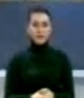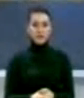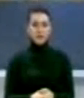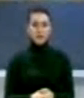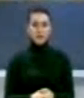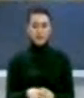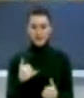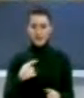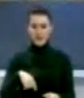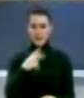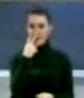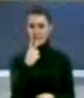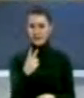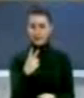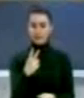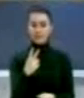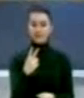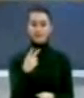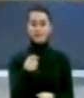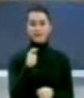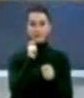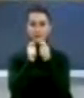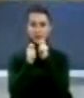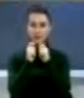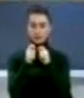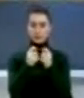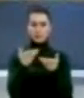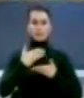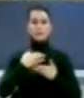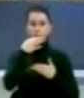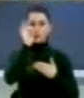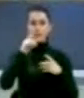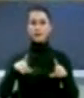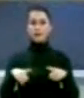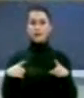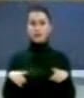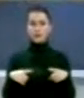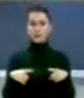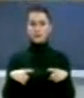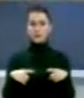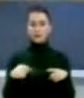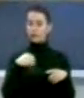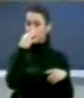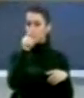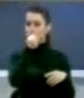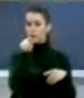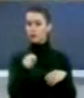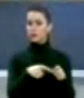na ndëgjum sot që dialogu po e përmirëson jetën e qytetarëve të Kosovës. Qysh po e përmirëson ky